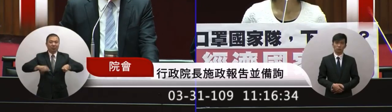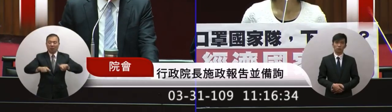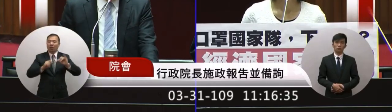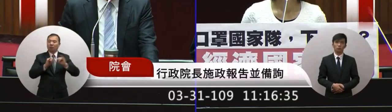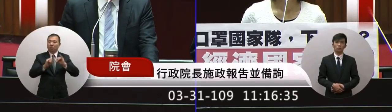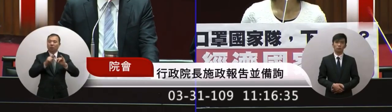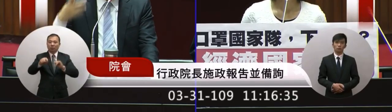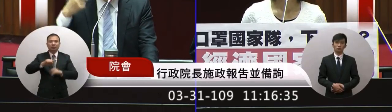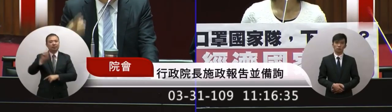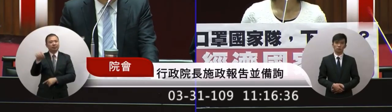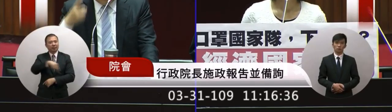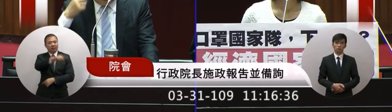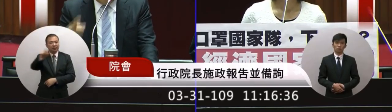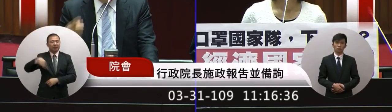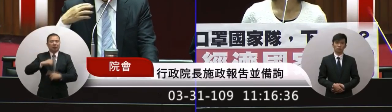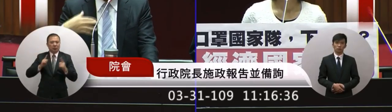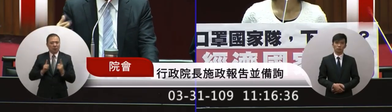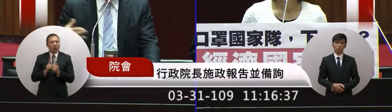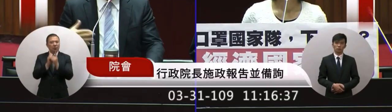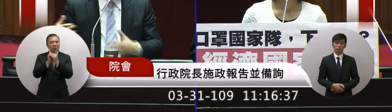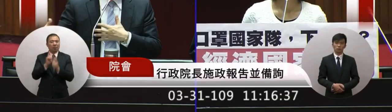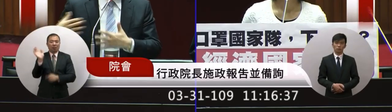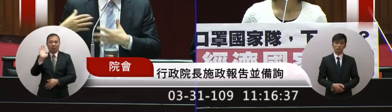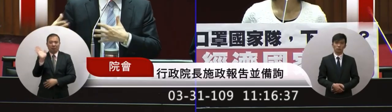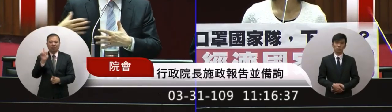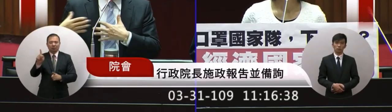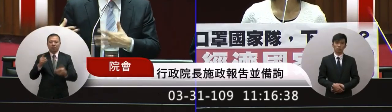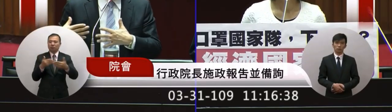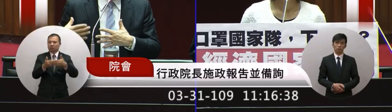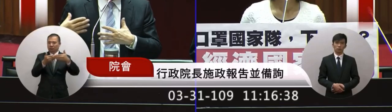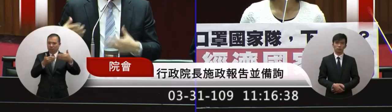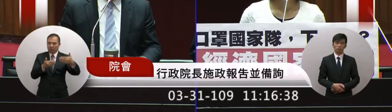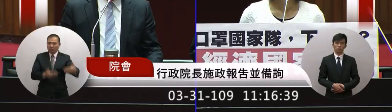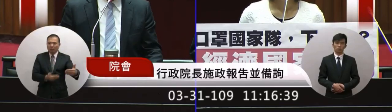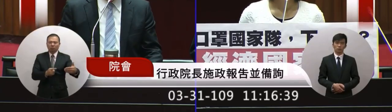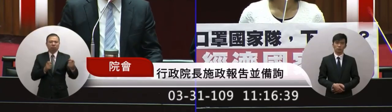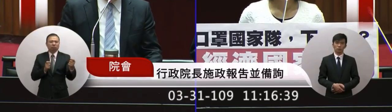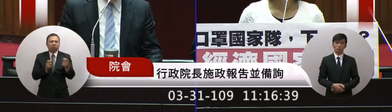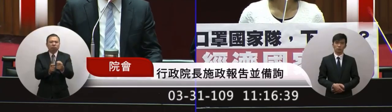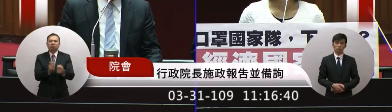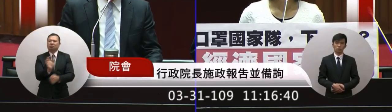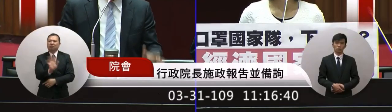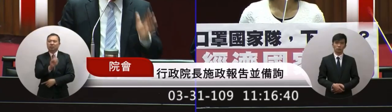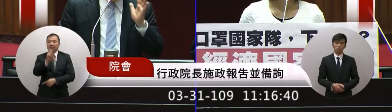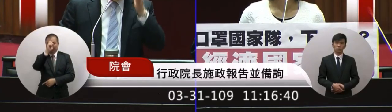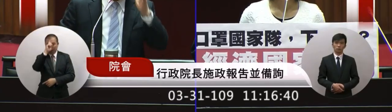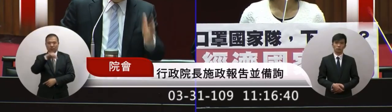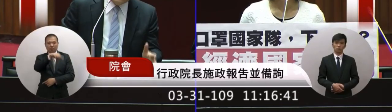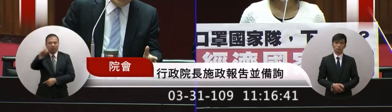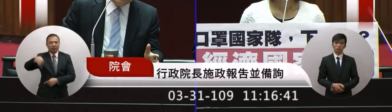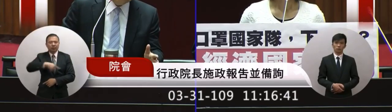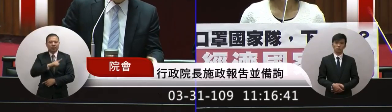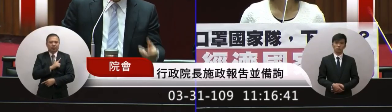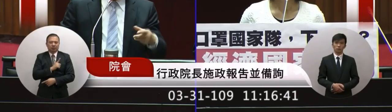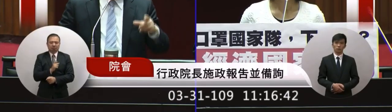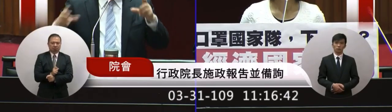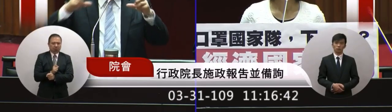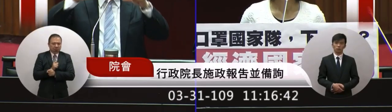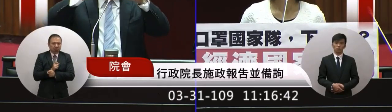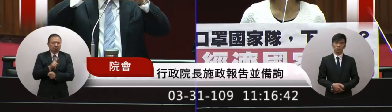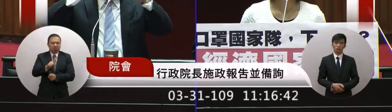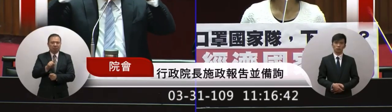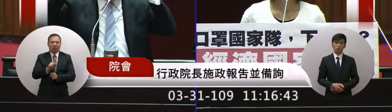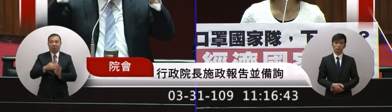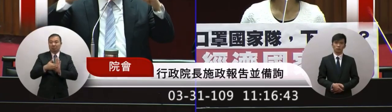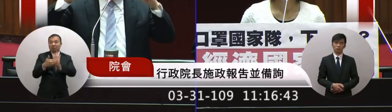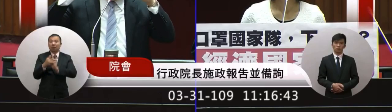共场合里面，我们希望大家都有一点保持距离，不要避免感染。那